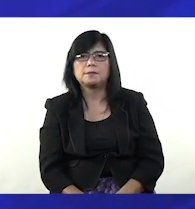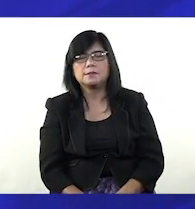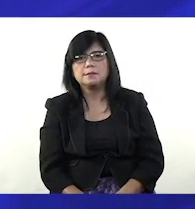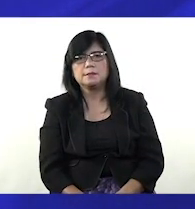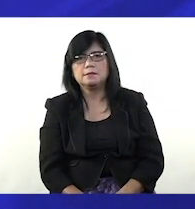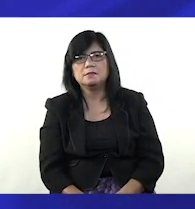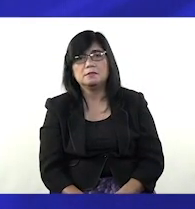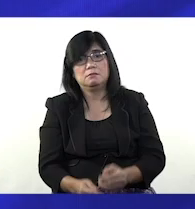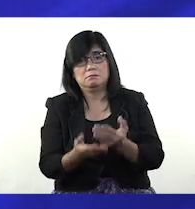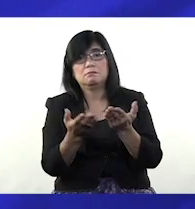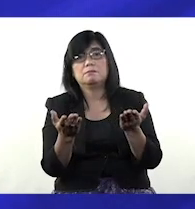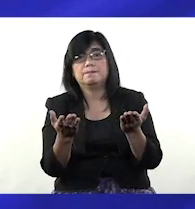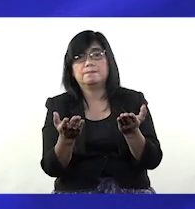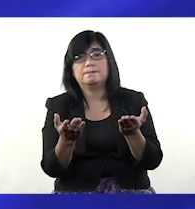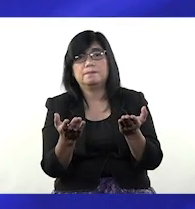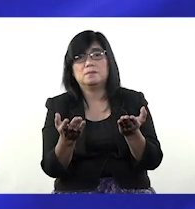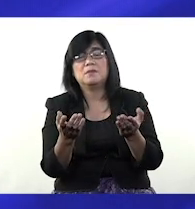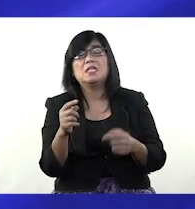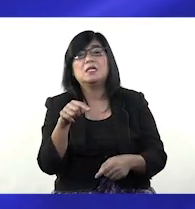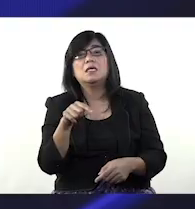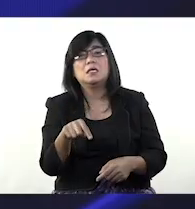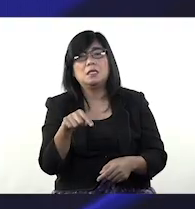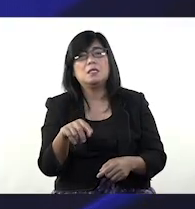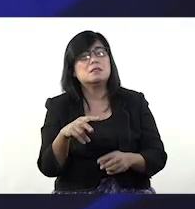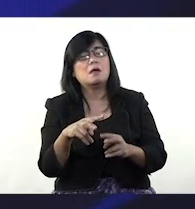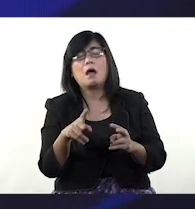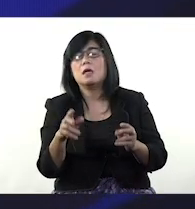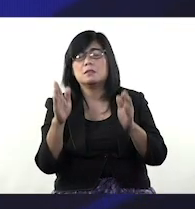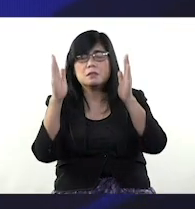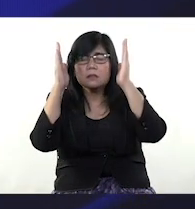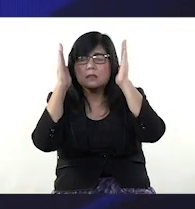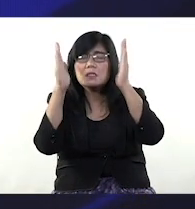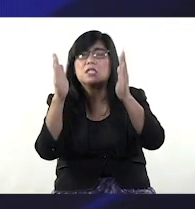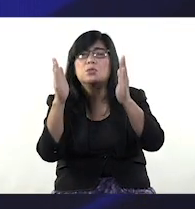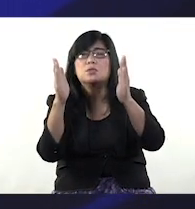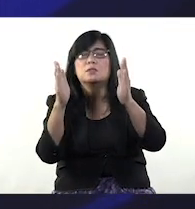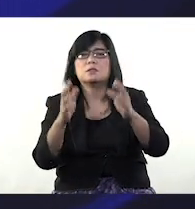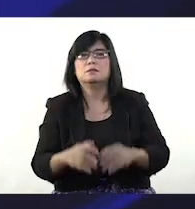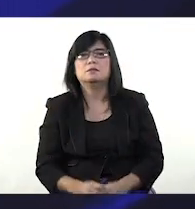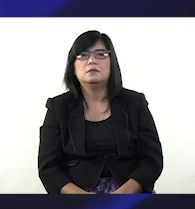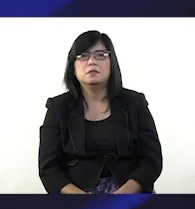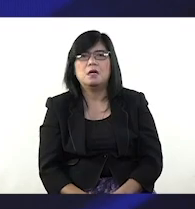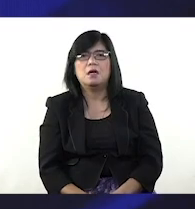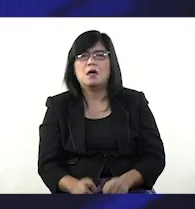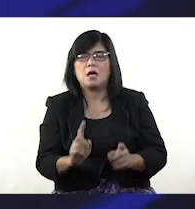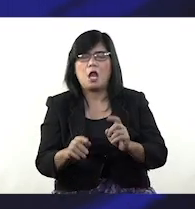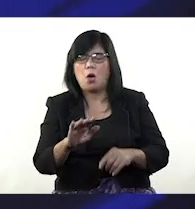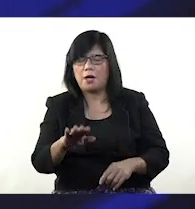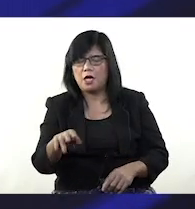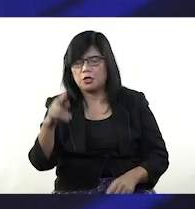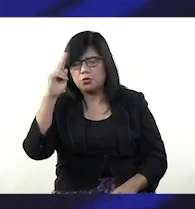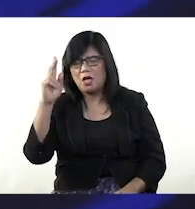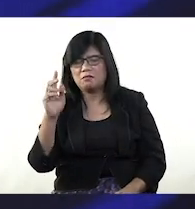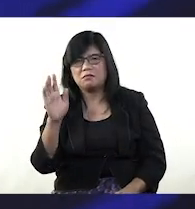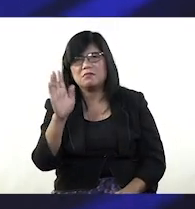e-books This is serious Hai kalau anak-anak Tuhan tidak berpikir jauh